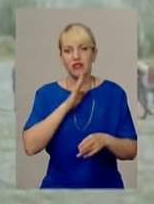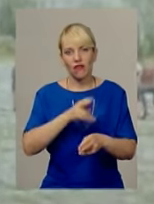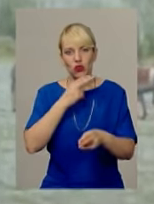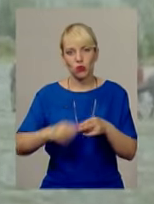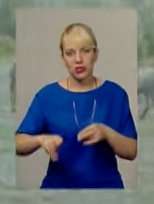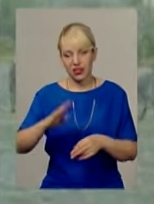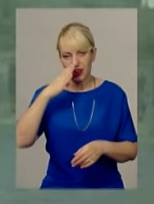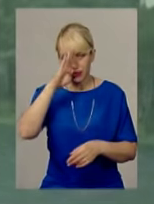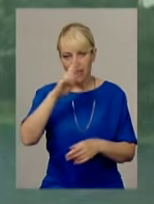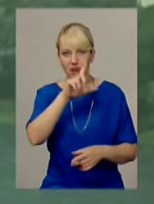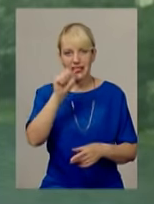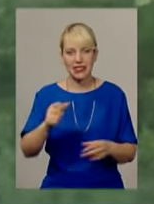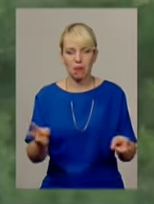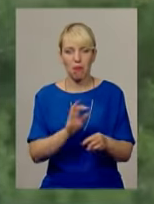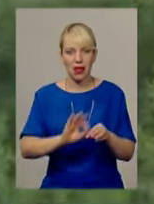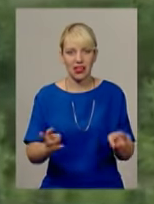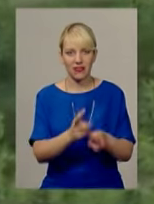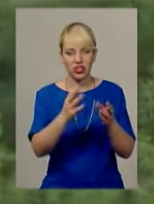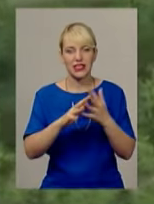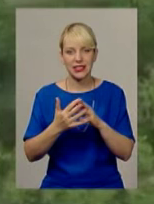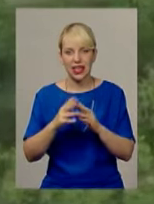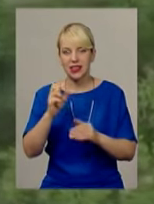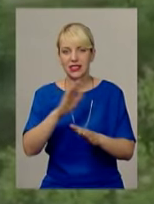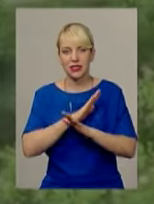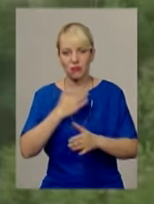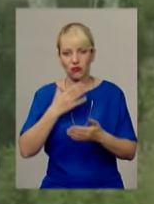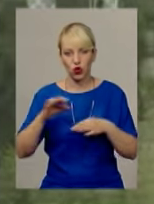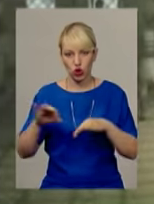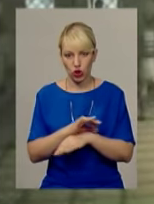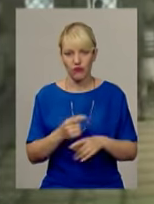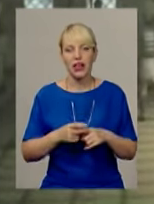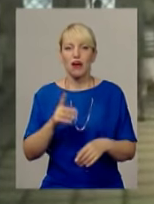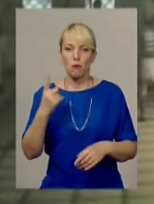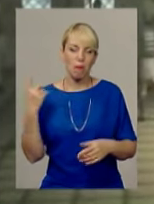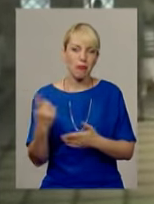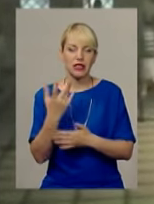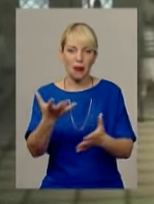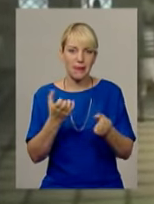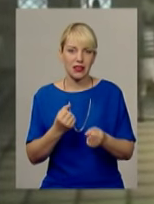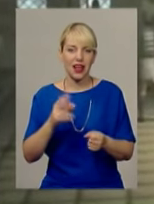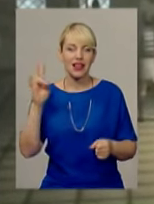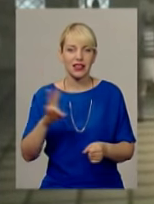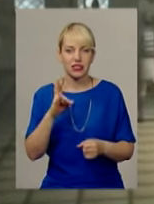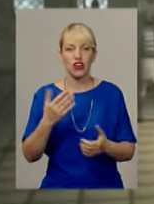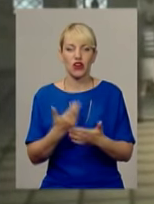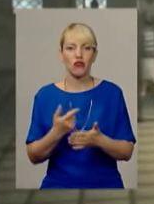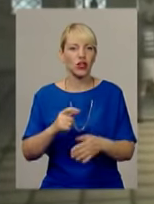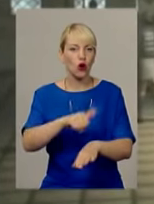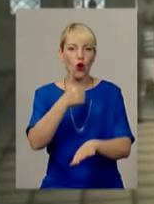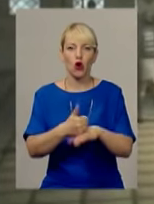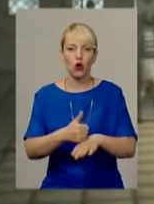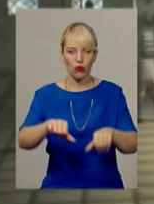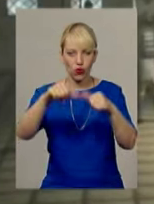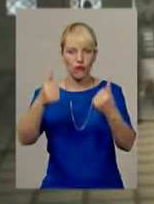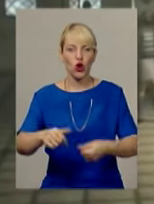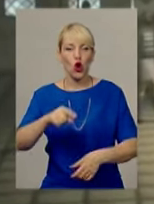древлянам, спаливши їхні села. А те, що вона була першою серед державних правителів, хто прийняв християнство, зробило її ключовою фігурою